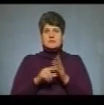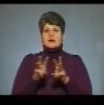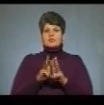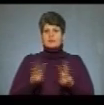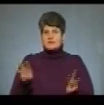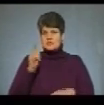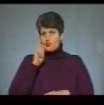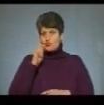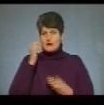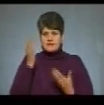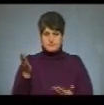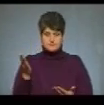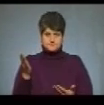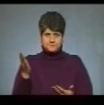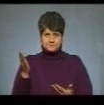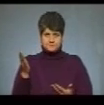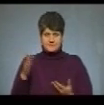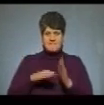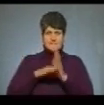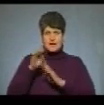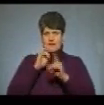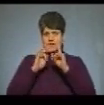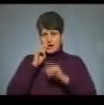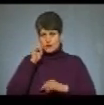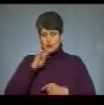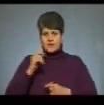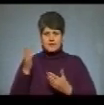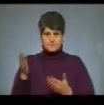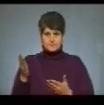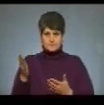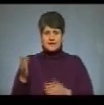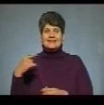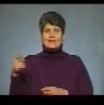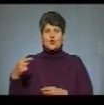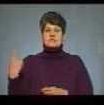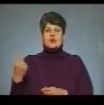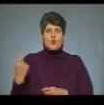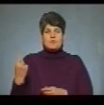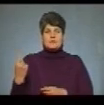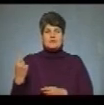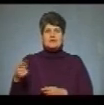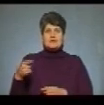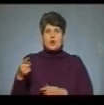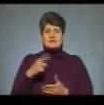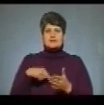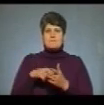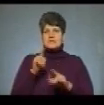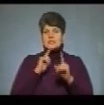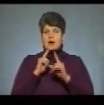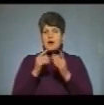міністрів України, Верховна Рада України, в Тернопільській області – Тернопільська міська